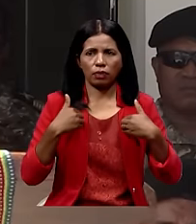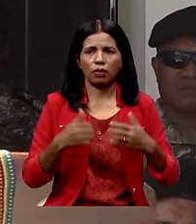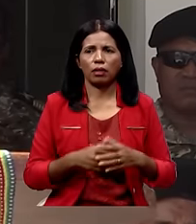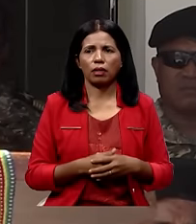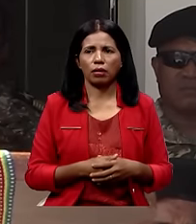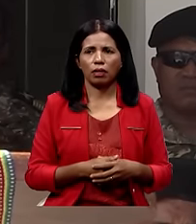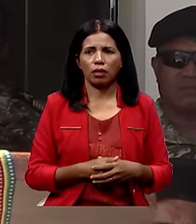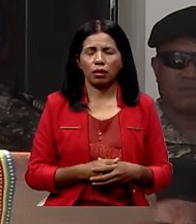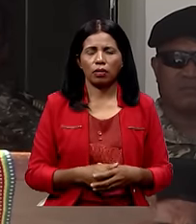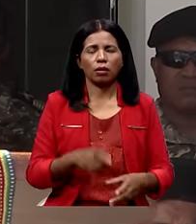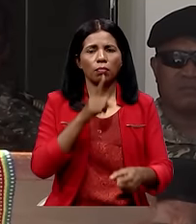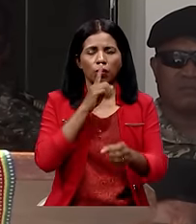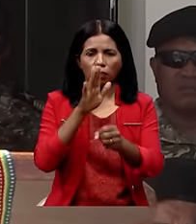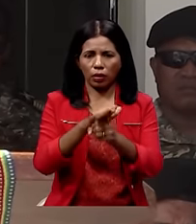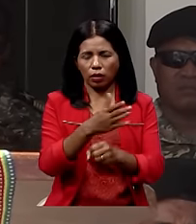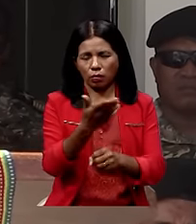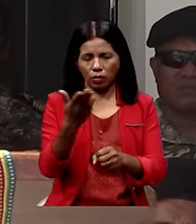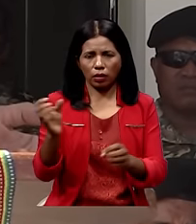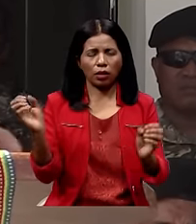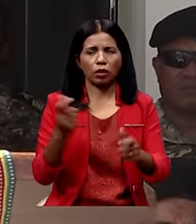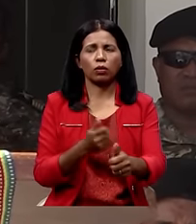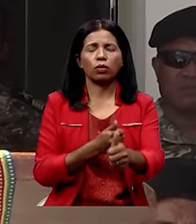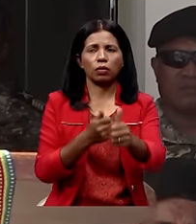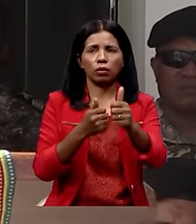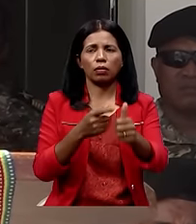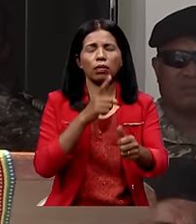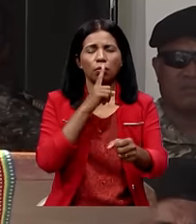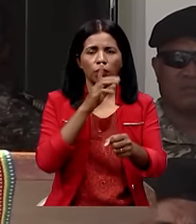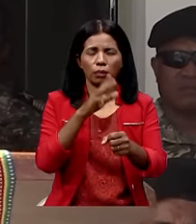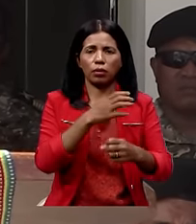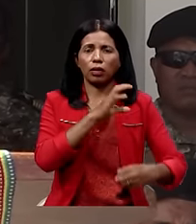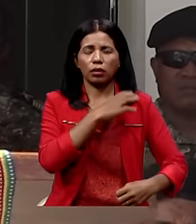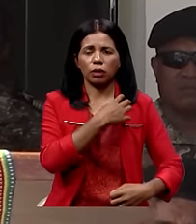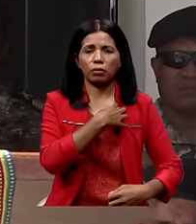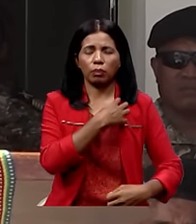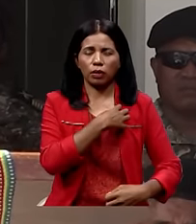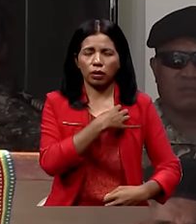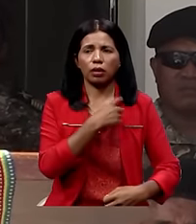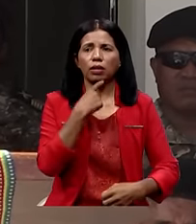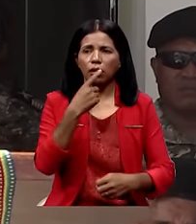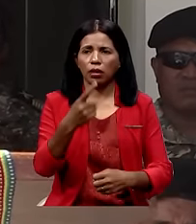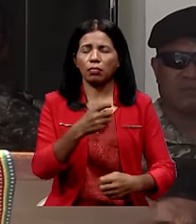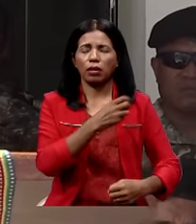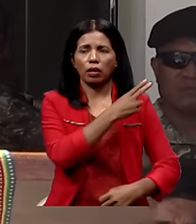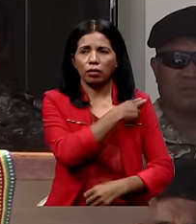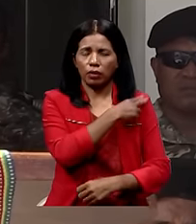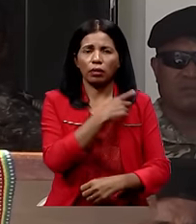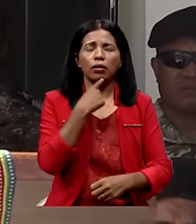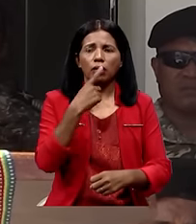segura emila compromisso, se emila cumpre, hanya sahu emila komandante dia. Emila akar glory